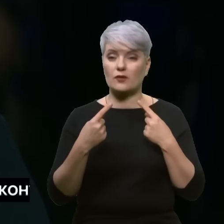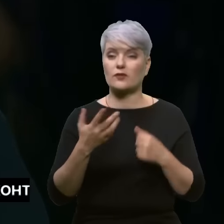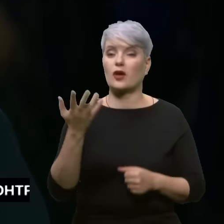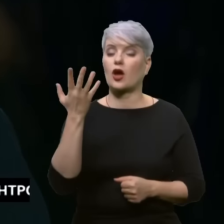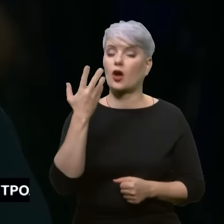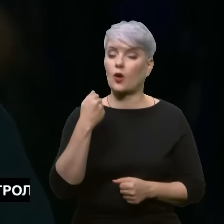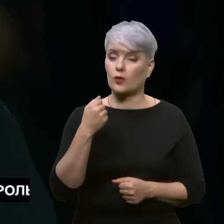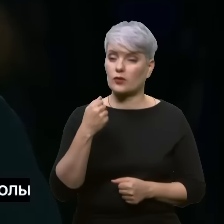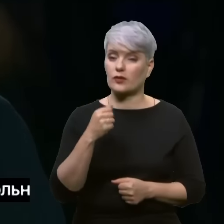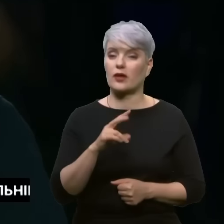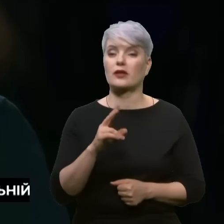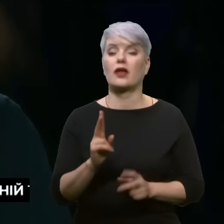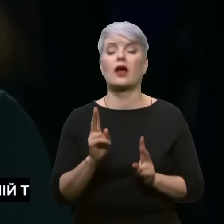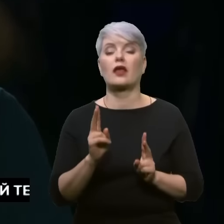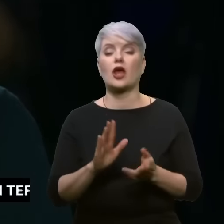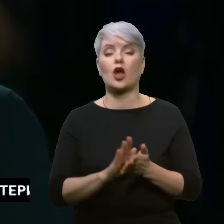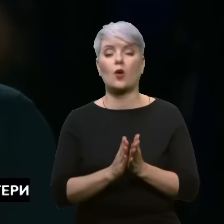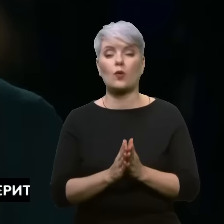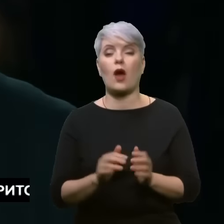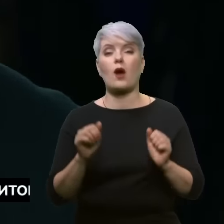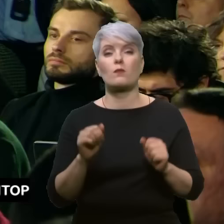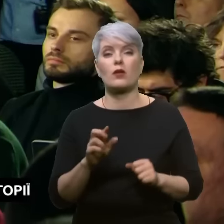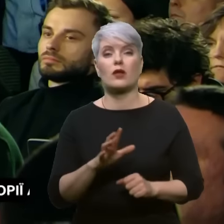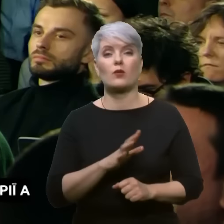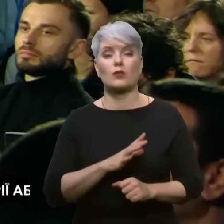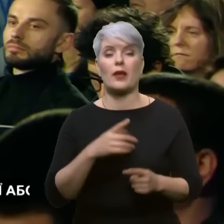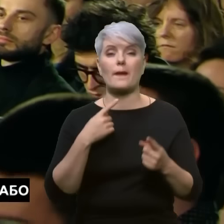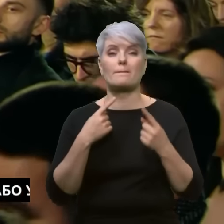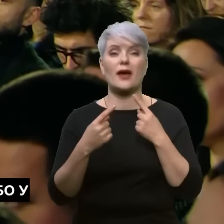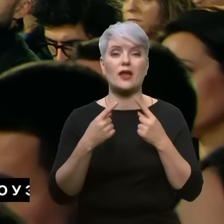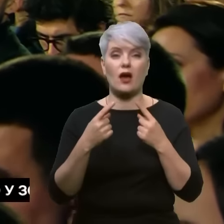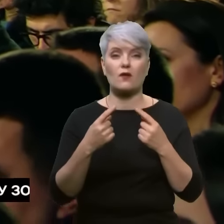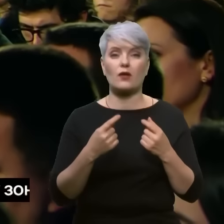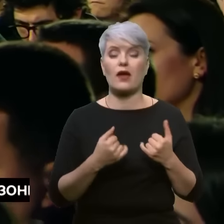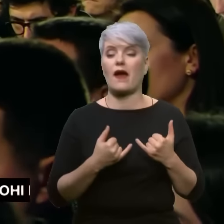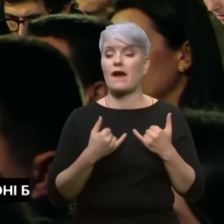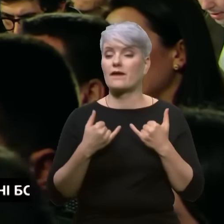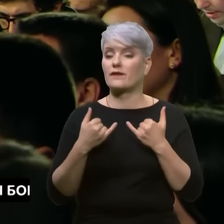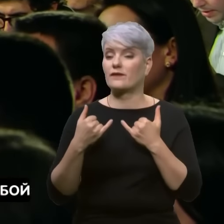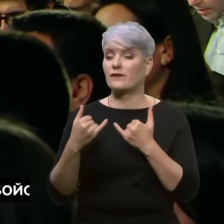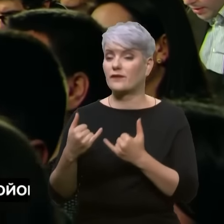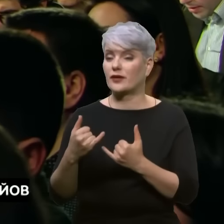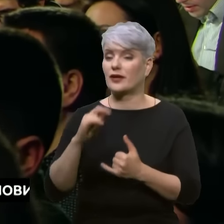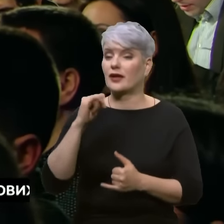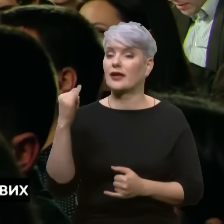Коли і на яких умовах могли б статися переговори в інтересах України?